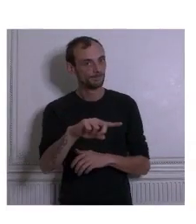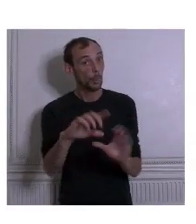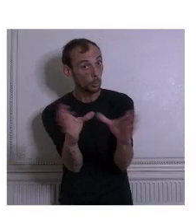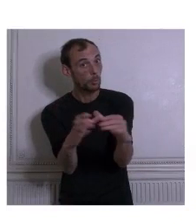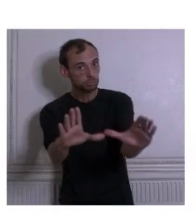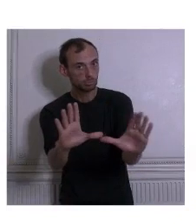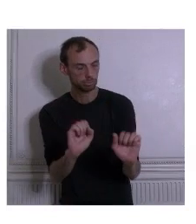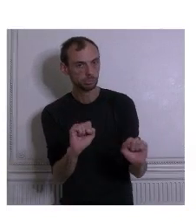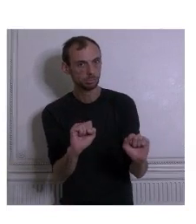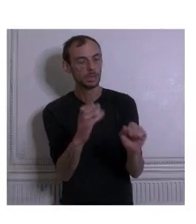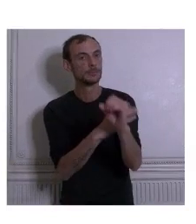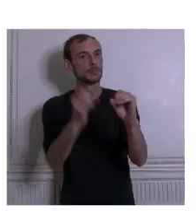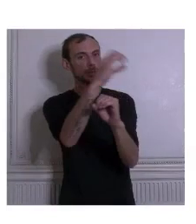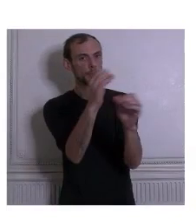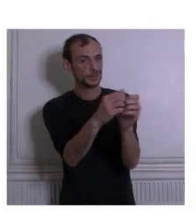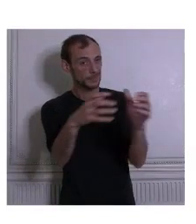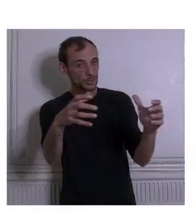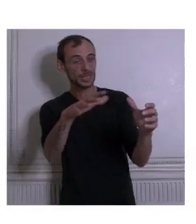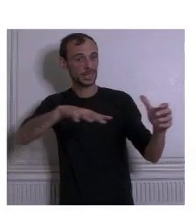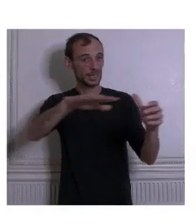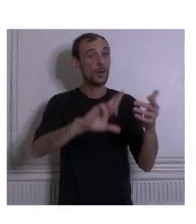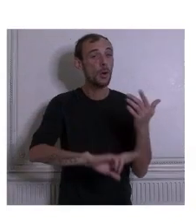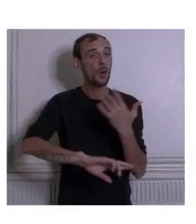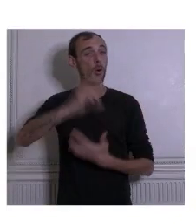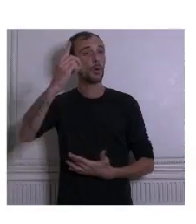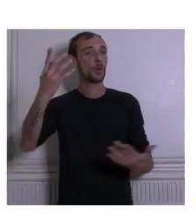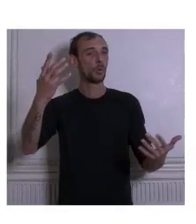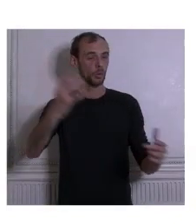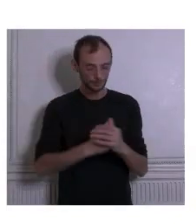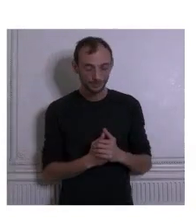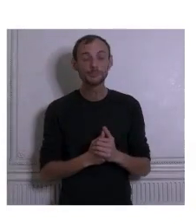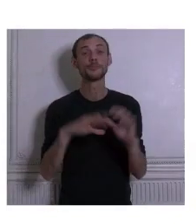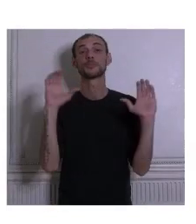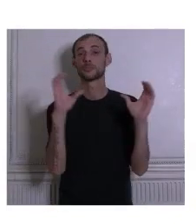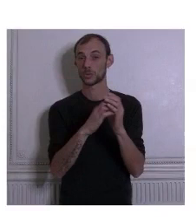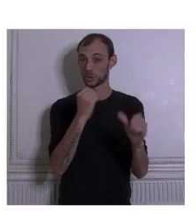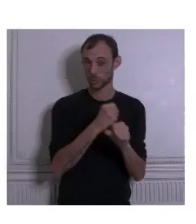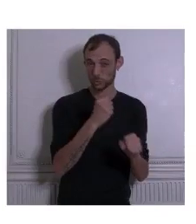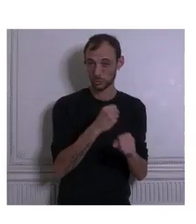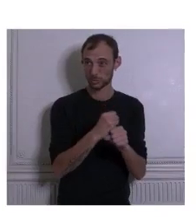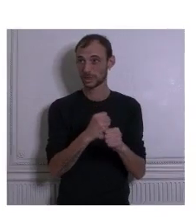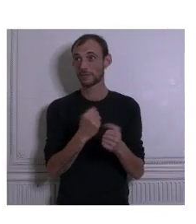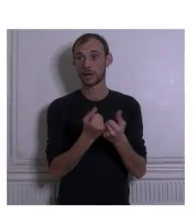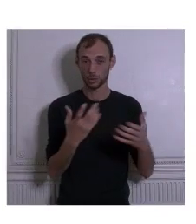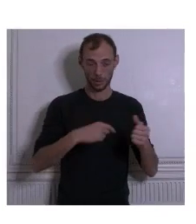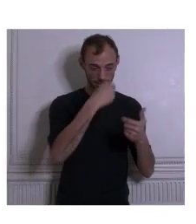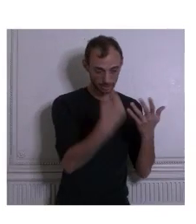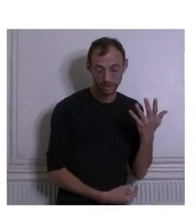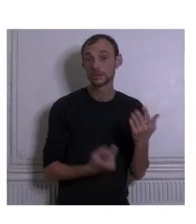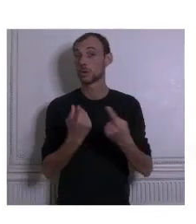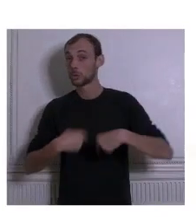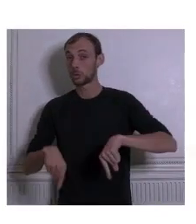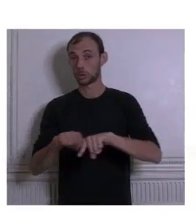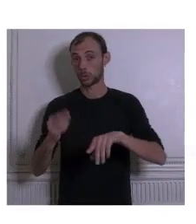49-3, demain ou après-demain. Et déjà, on voit qu'il y a près de 100 milliards d'emprunts, plus ou moins